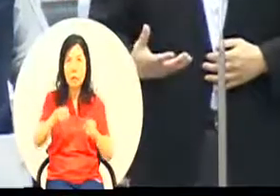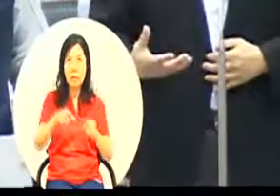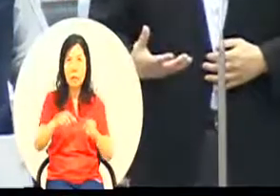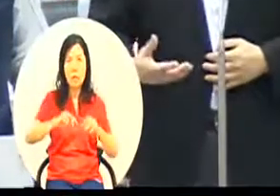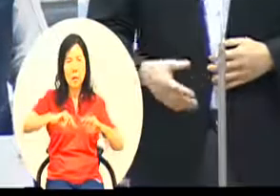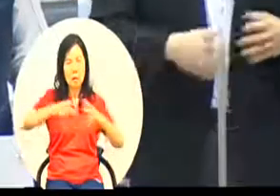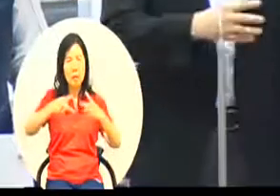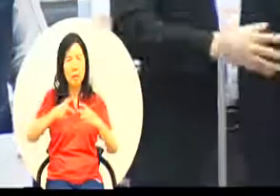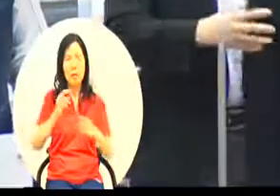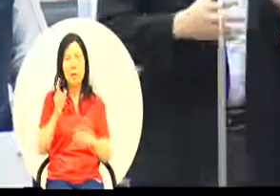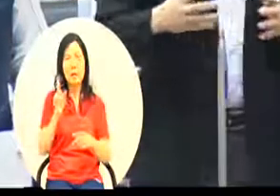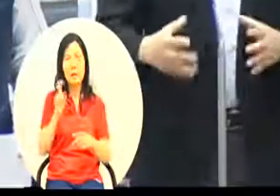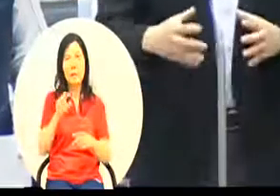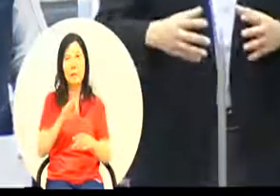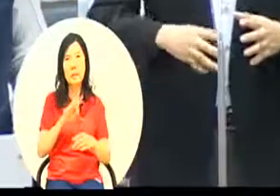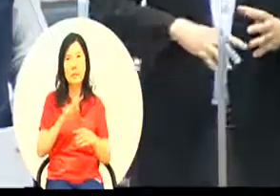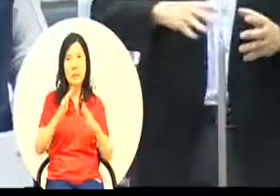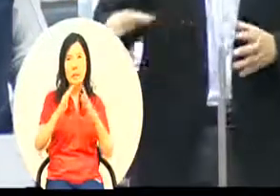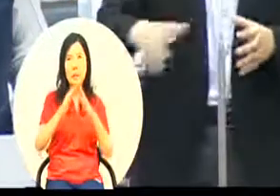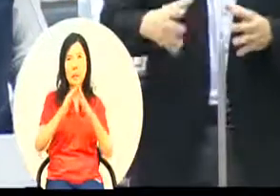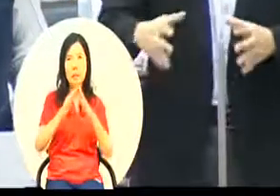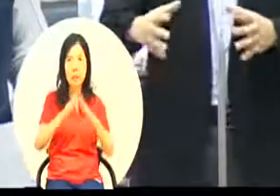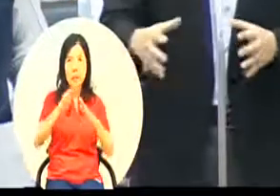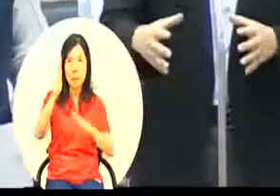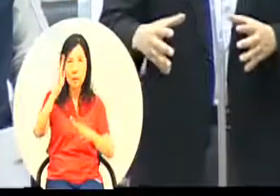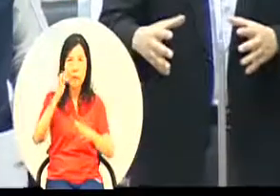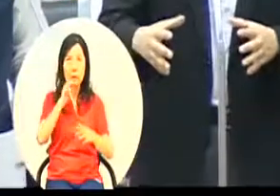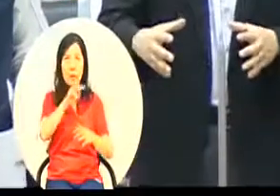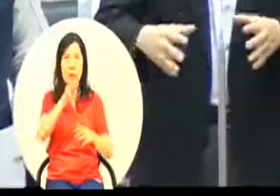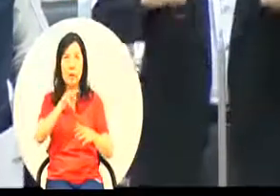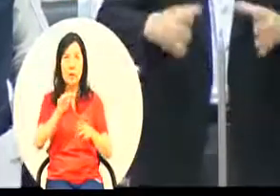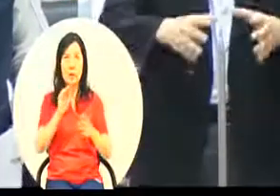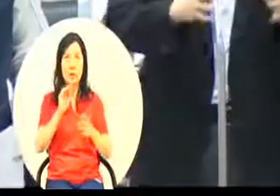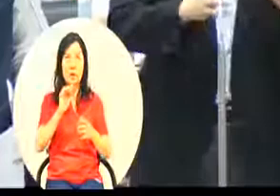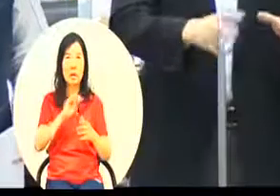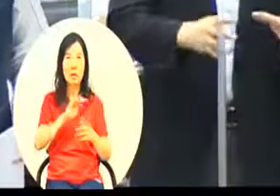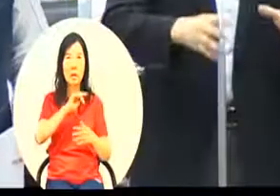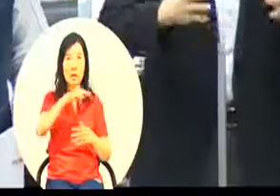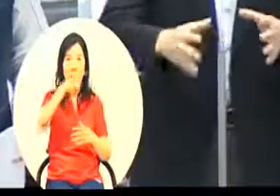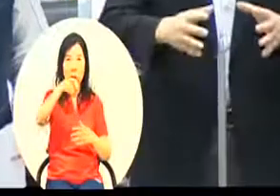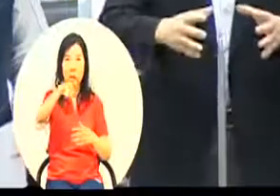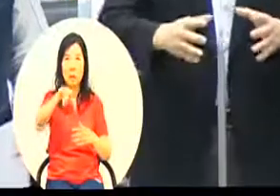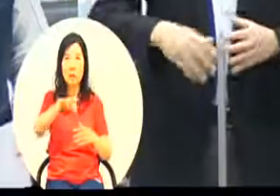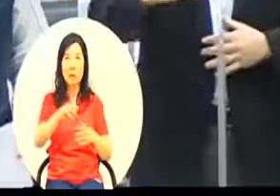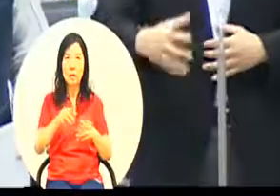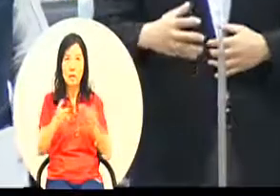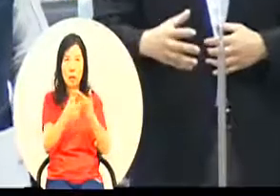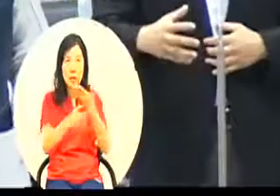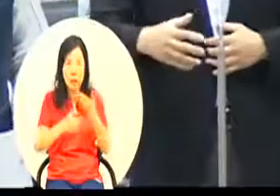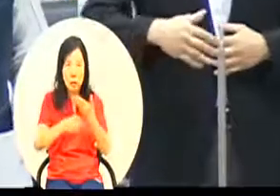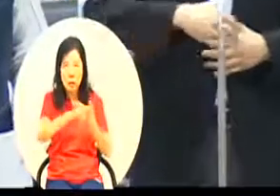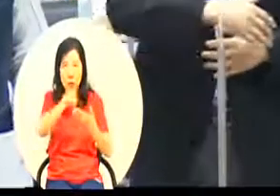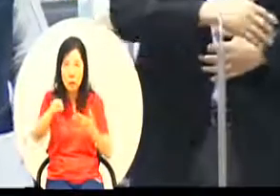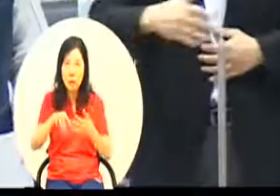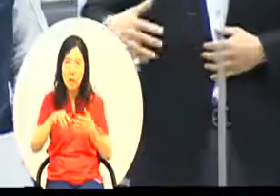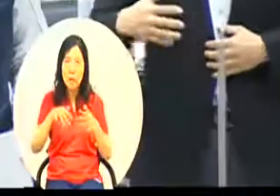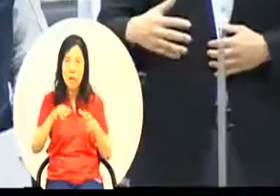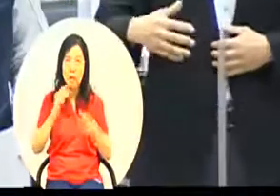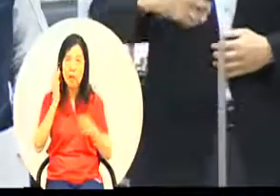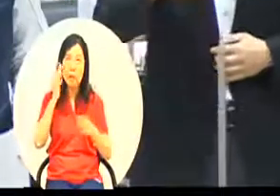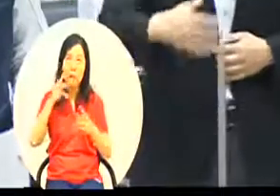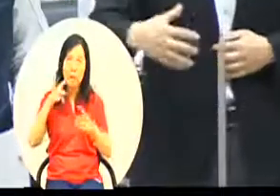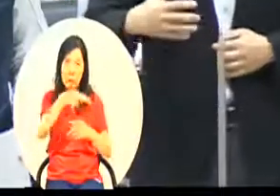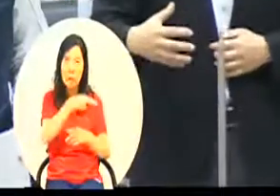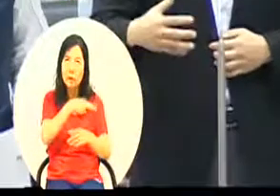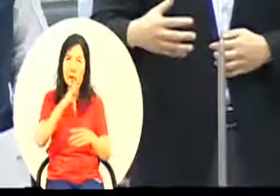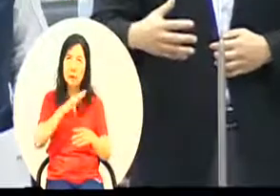改。所以市长看到后端的这一块，如何让这些吸毒的不要再吸毒的，远离毒